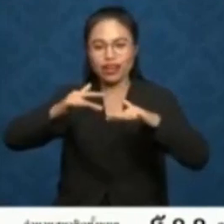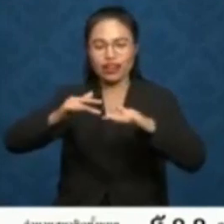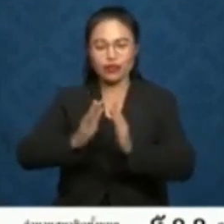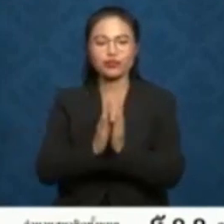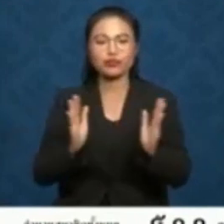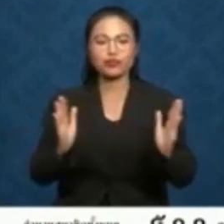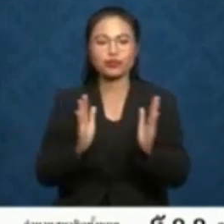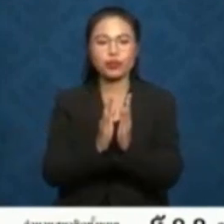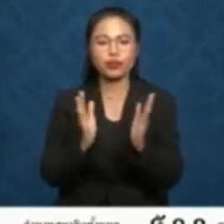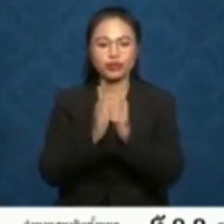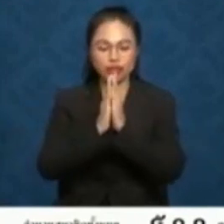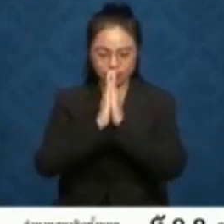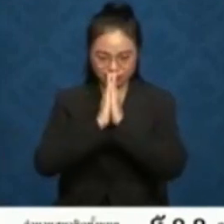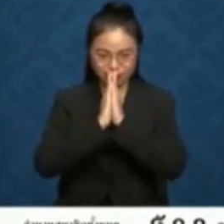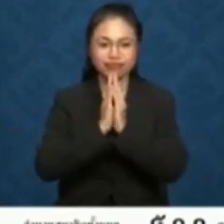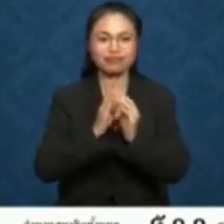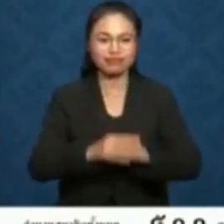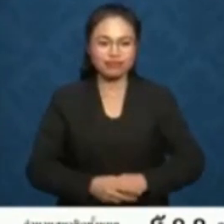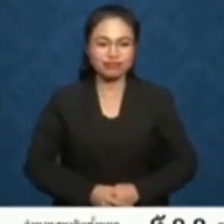และส่งผลให้รัฐบาลดำเนินการต่อไปครับท่านประธานขอบคุณครับ